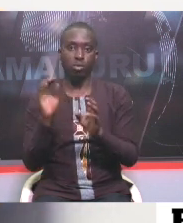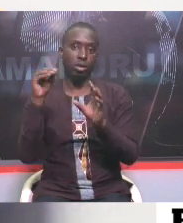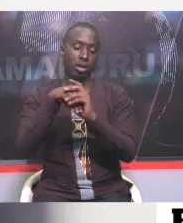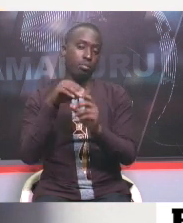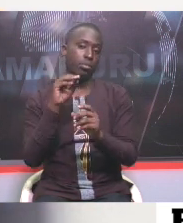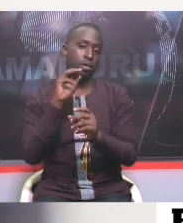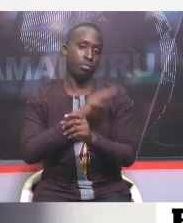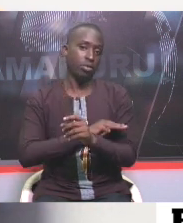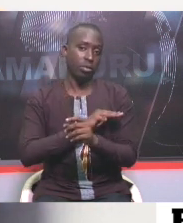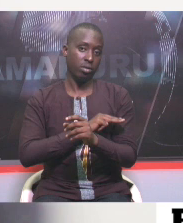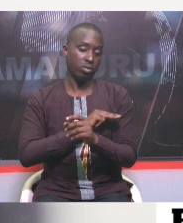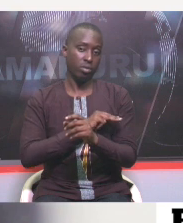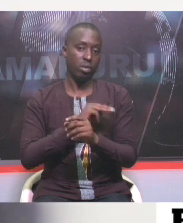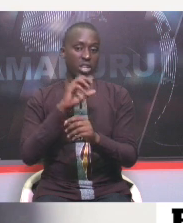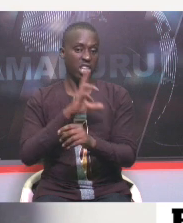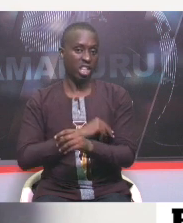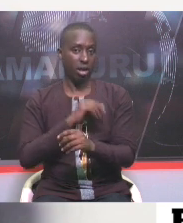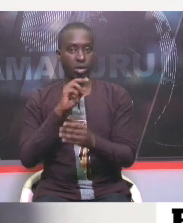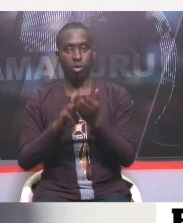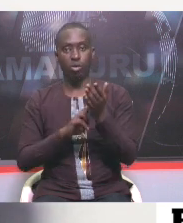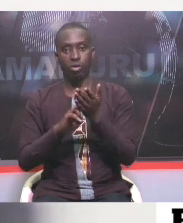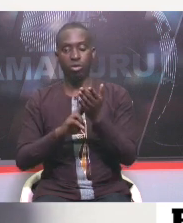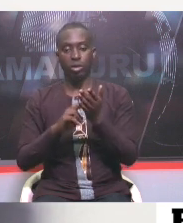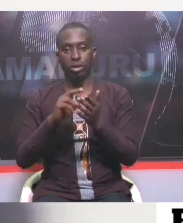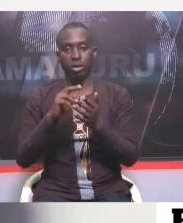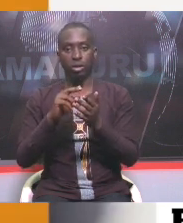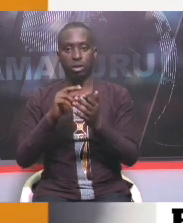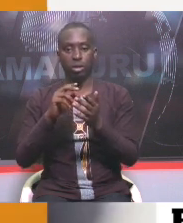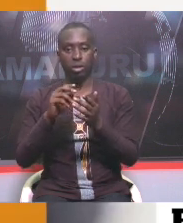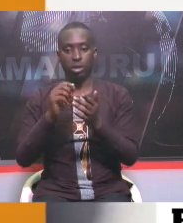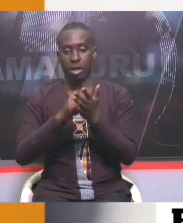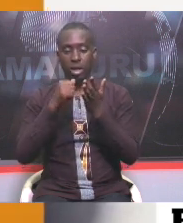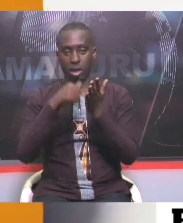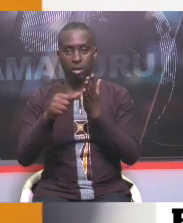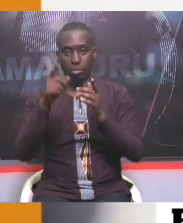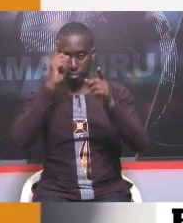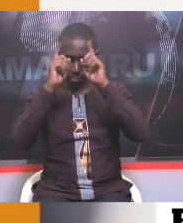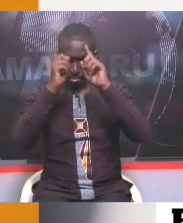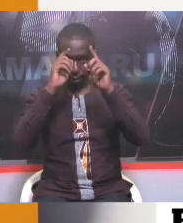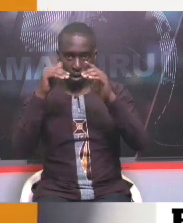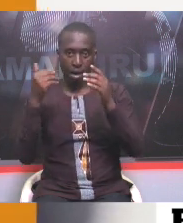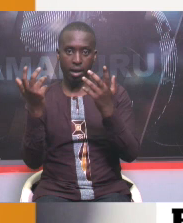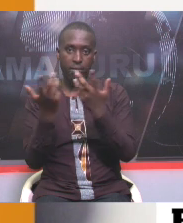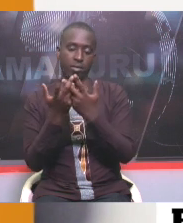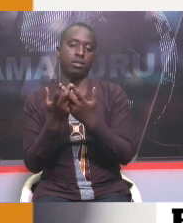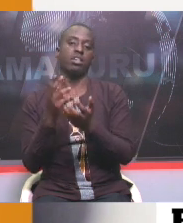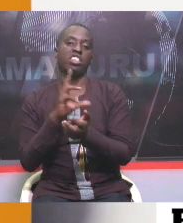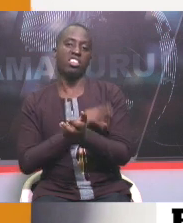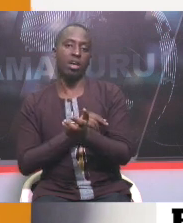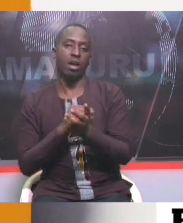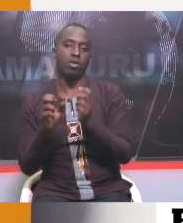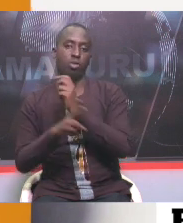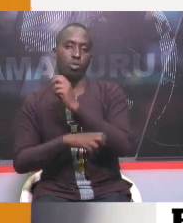butumwa bw'akazi ari icyaha cyo gukoresha inyandiko mpimbano, ndetse akenshi biherekezwa n'icyaha cyo kunyereza umutungo.